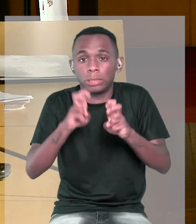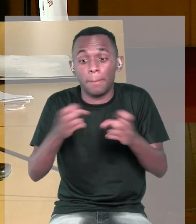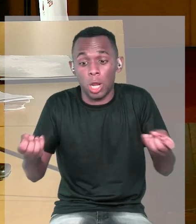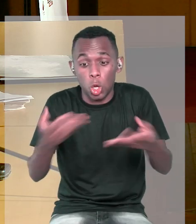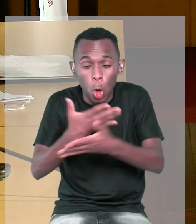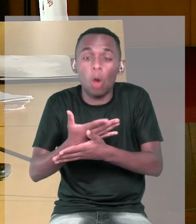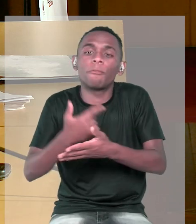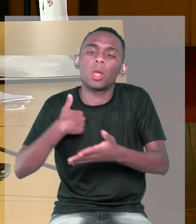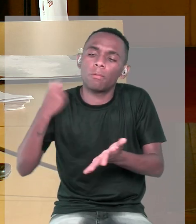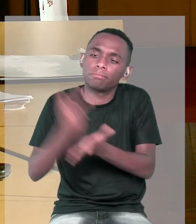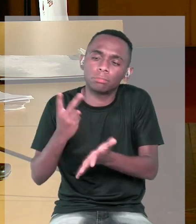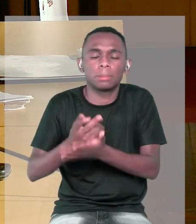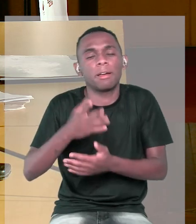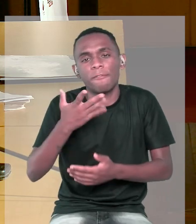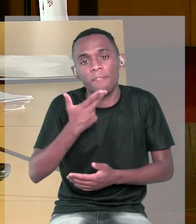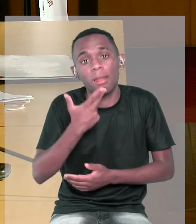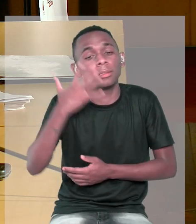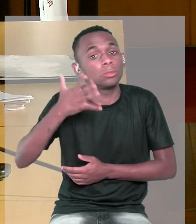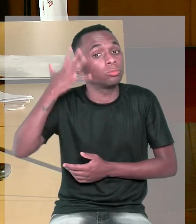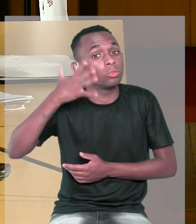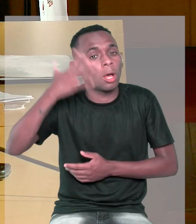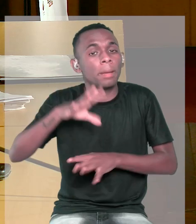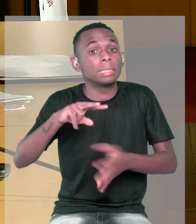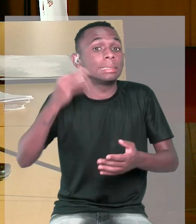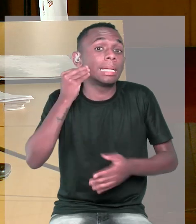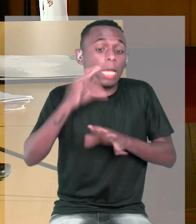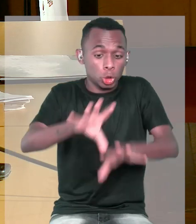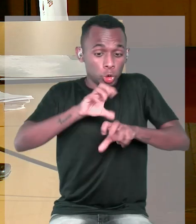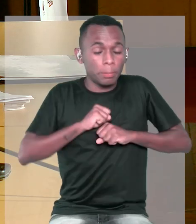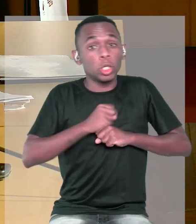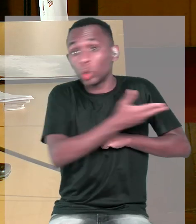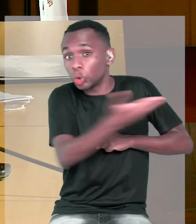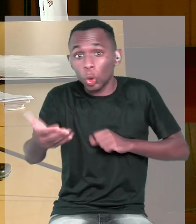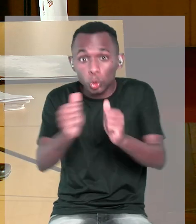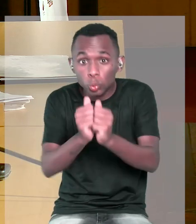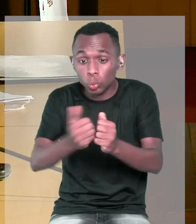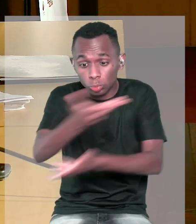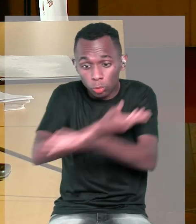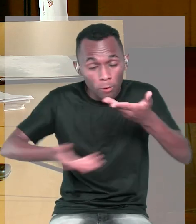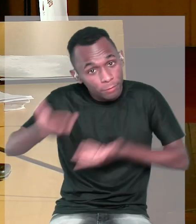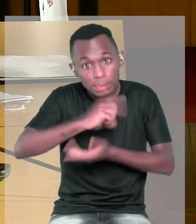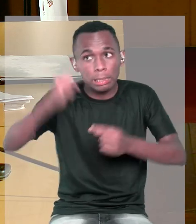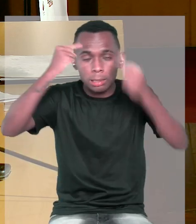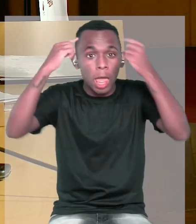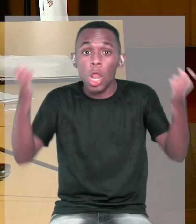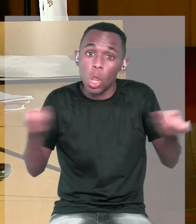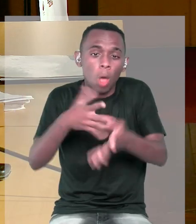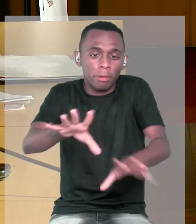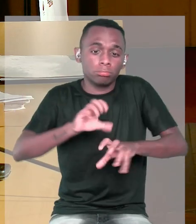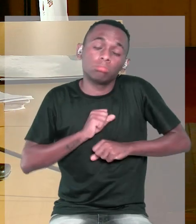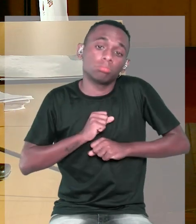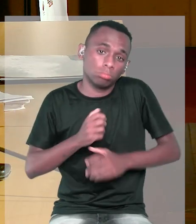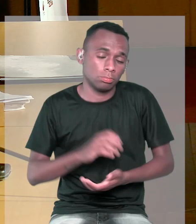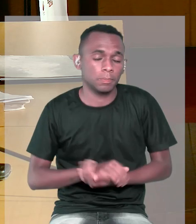eu estou aqui falando para tentar me apropriar junto com vocês dessas ideias. Ce qui veut dire